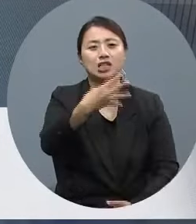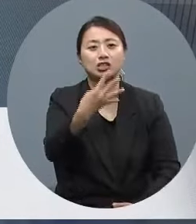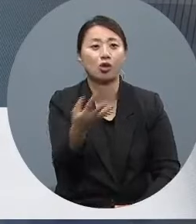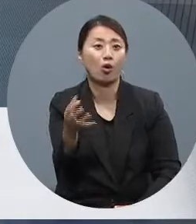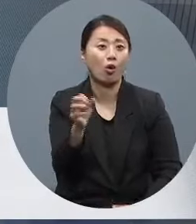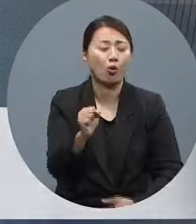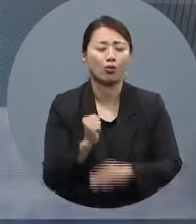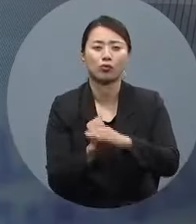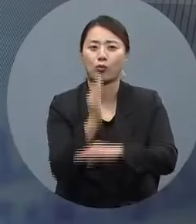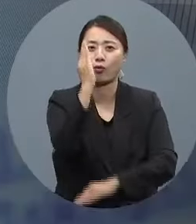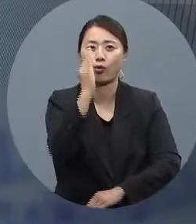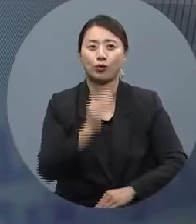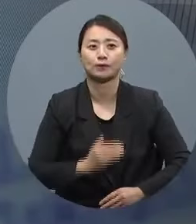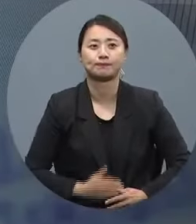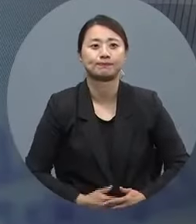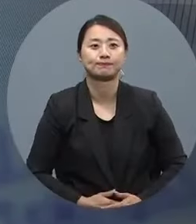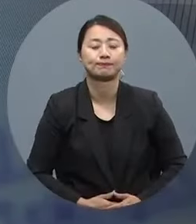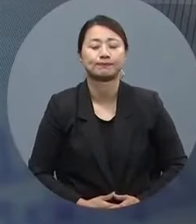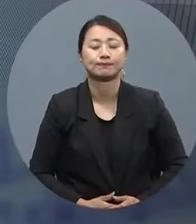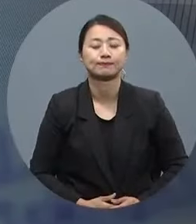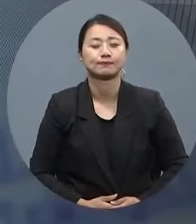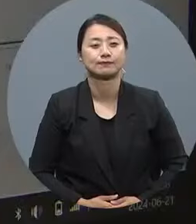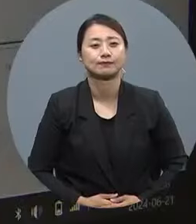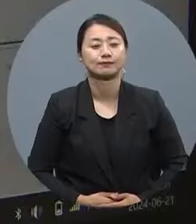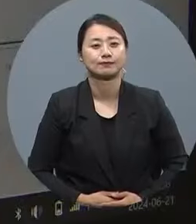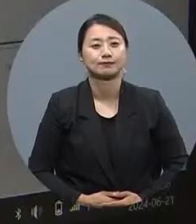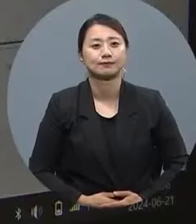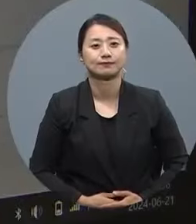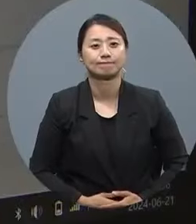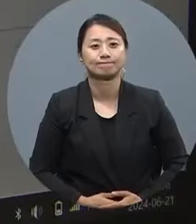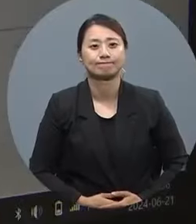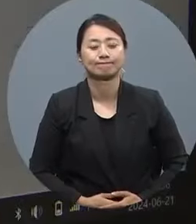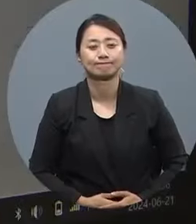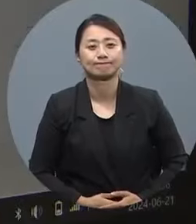원이 넘습니다. 최지호 기자입니다.